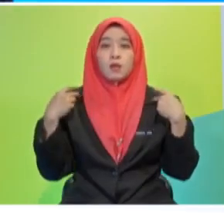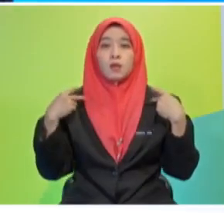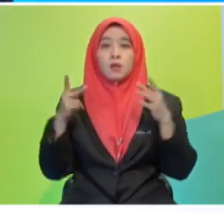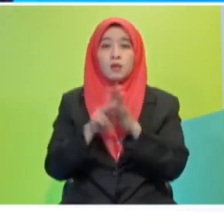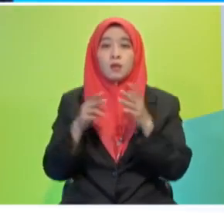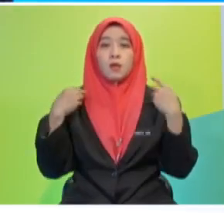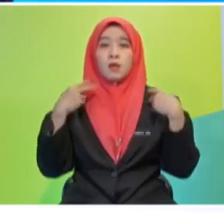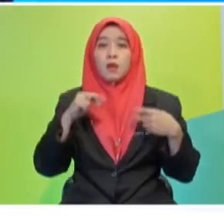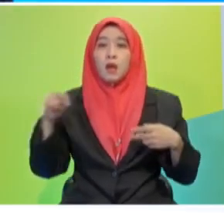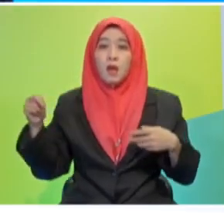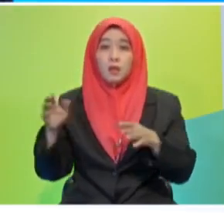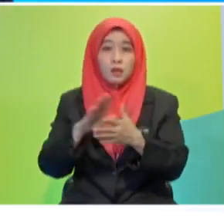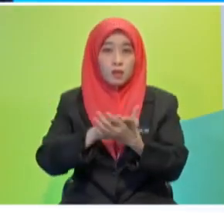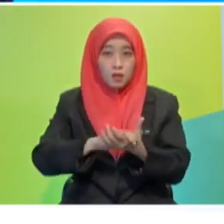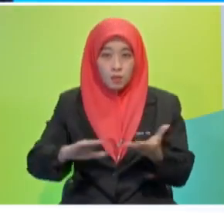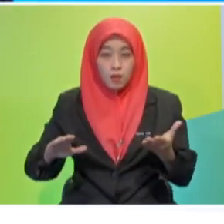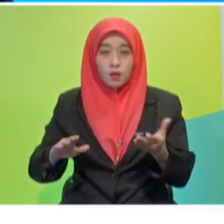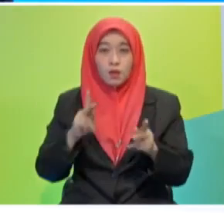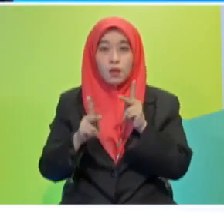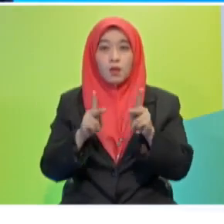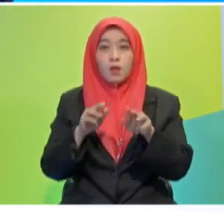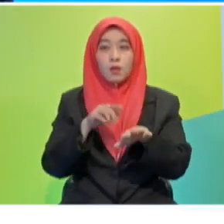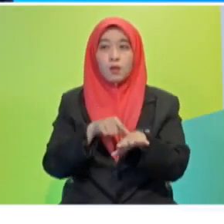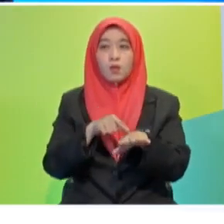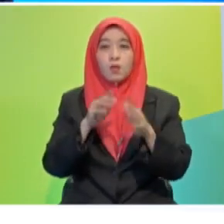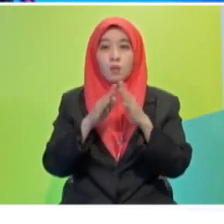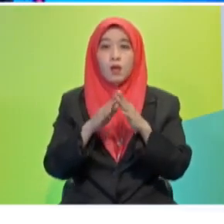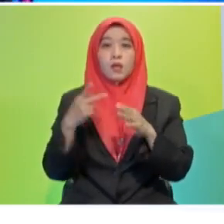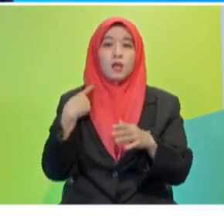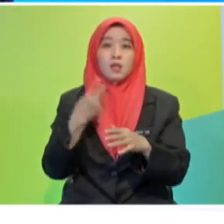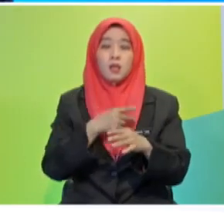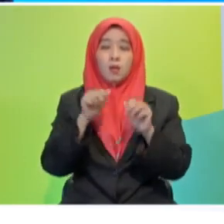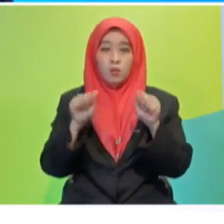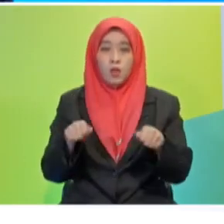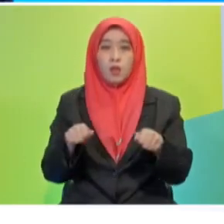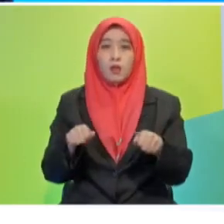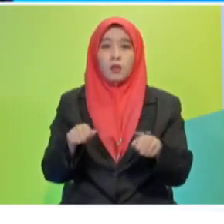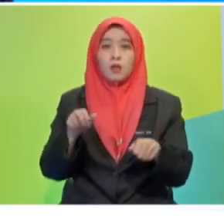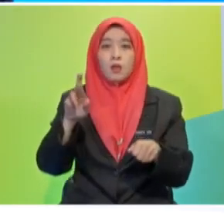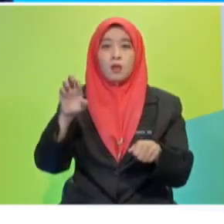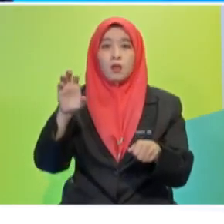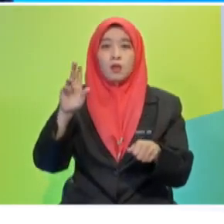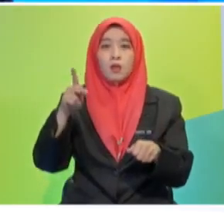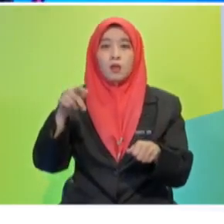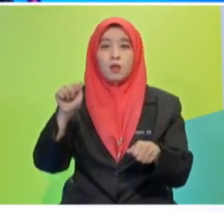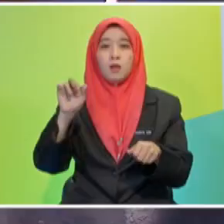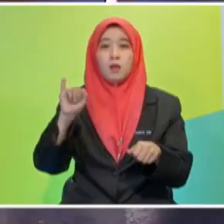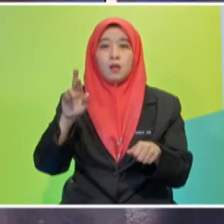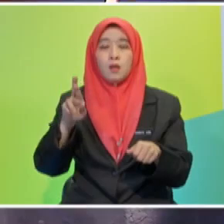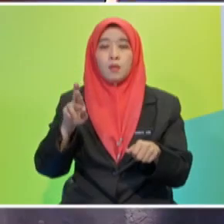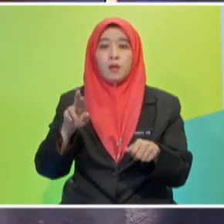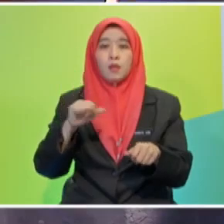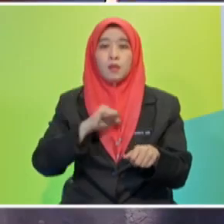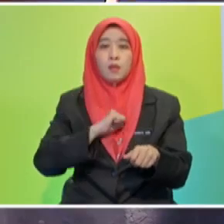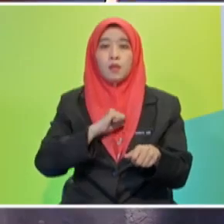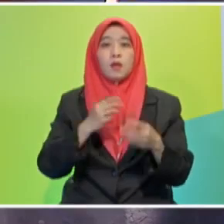kata walaupun kita berada di rumah, kita mampu untuk repair sikit-sikit lah kan. Nanti suatu hari nanti boleh jadi satu kejaya kita. Baik, terima kasih